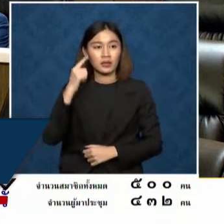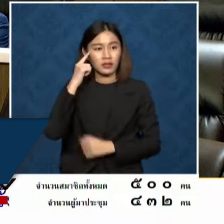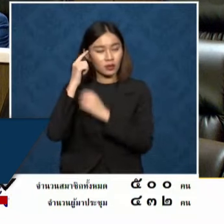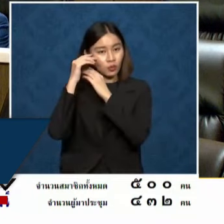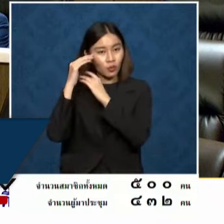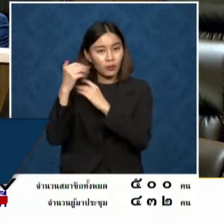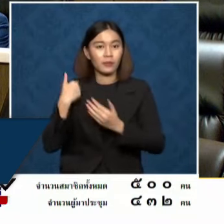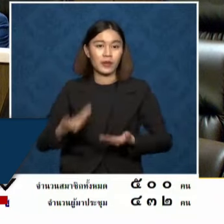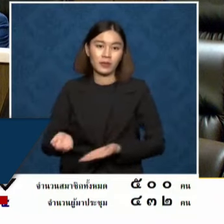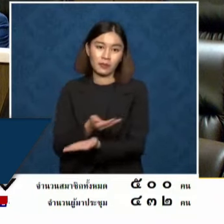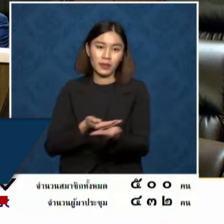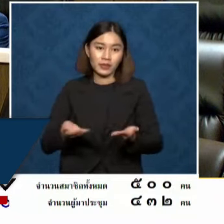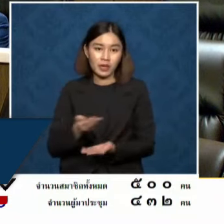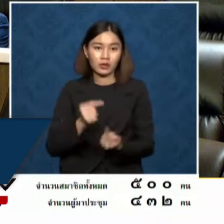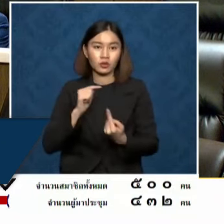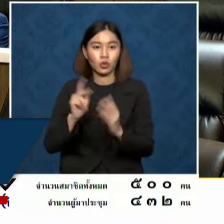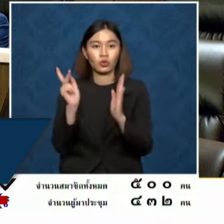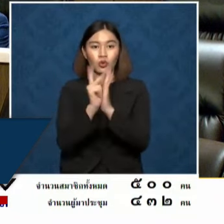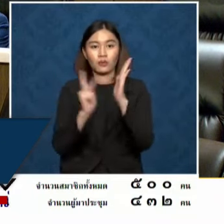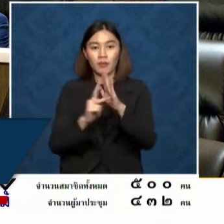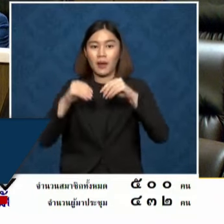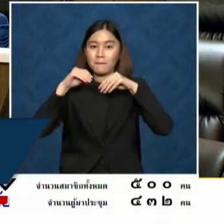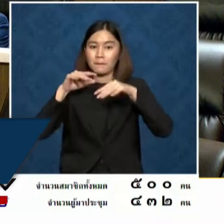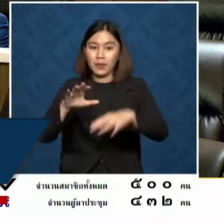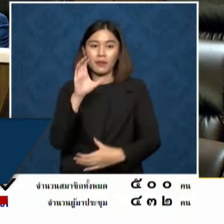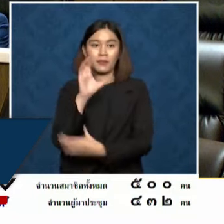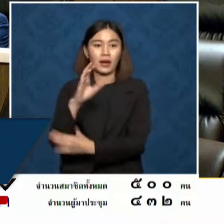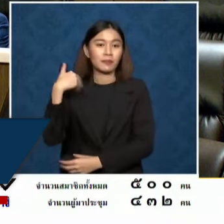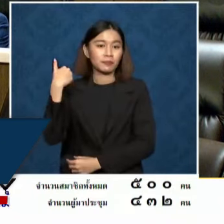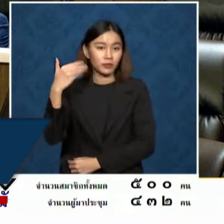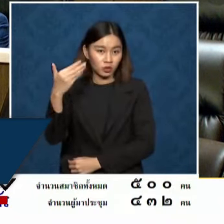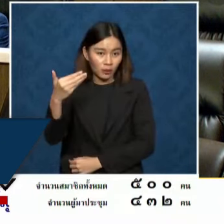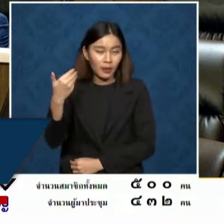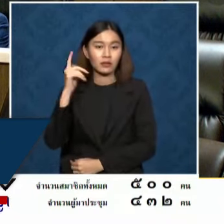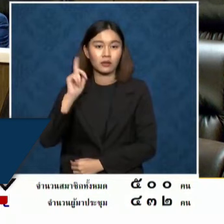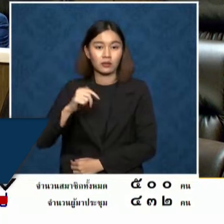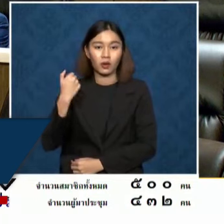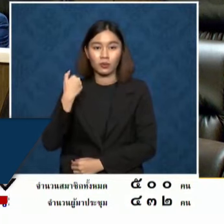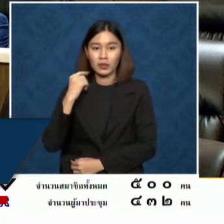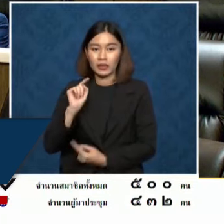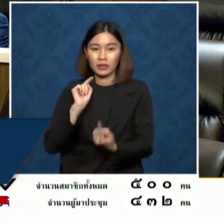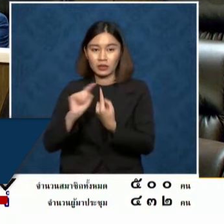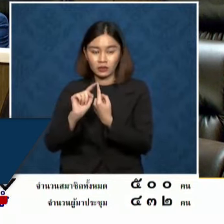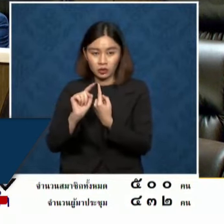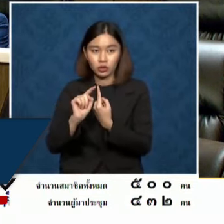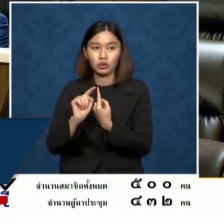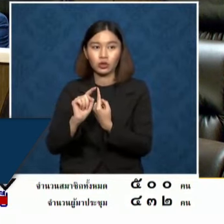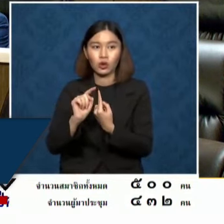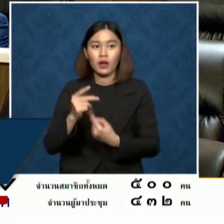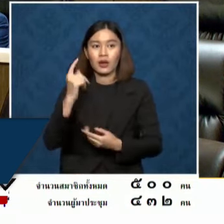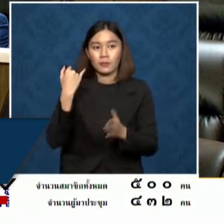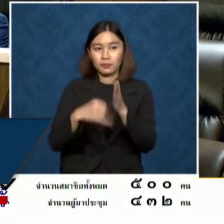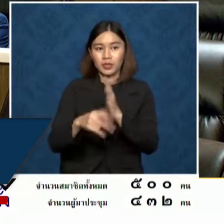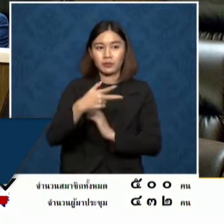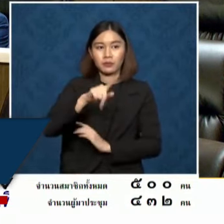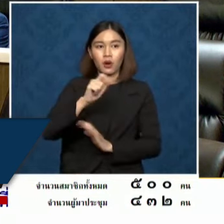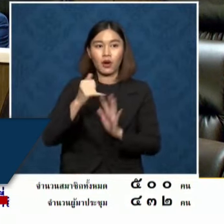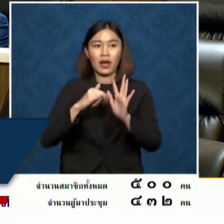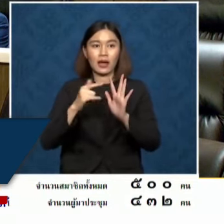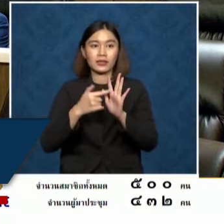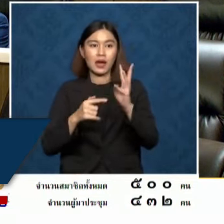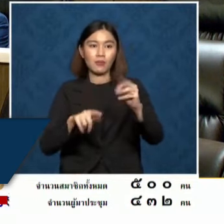ว่าจะมีการพิจารณาเพื่อออกเป็นกฎหมายบังคับใช้ต่อไปนั้นควรจะครอบคลุมถึงความผิดปอาญามาตรา